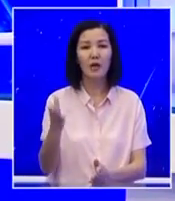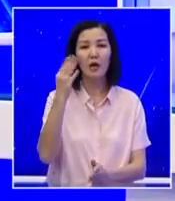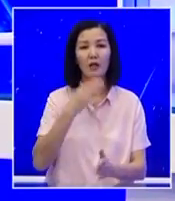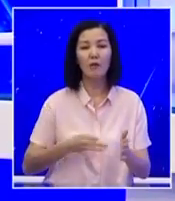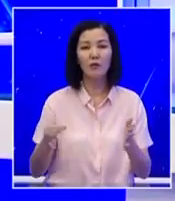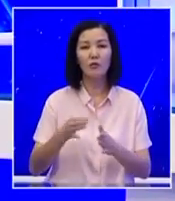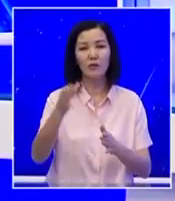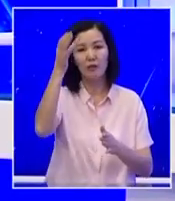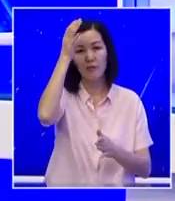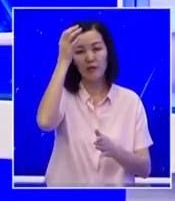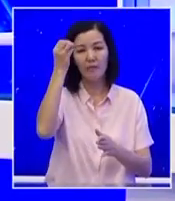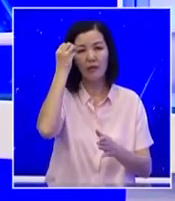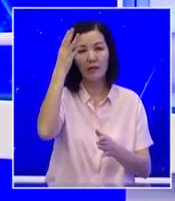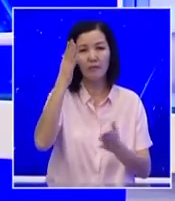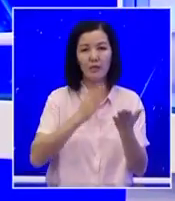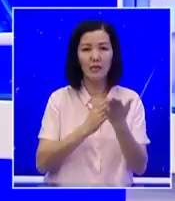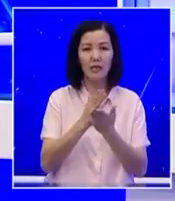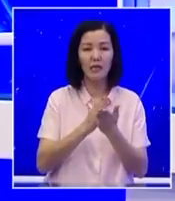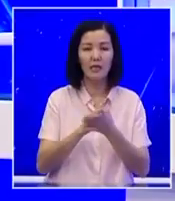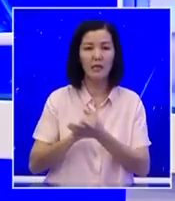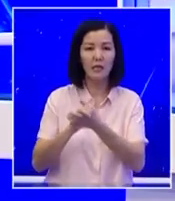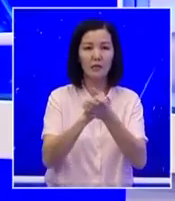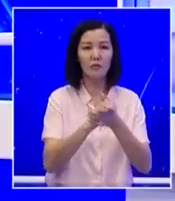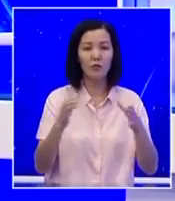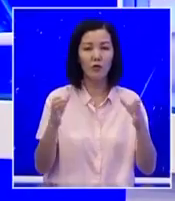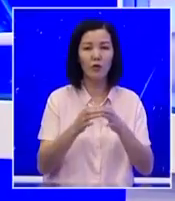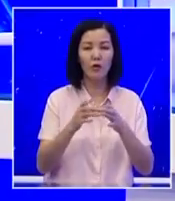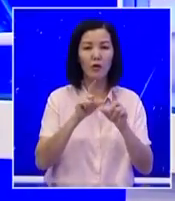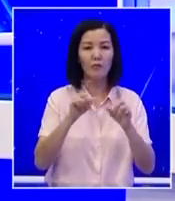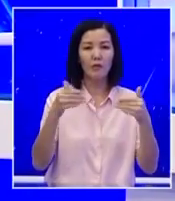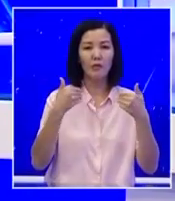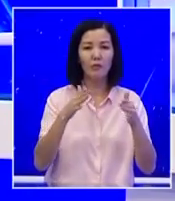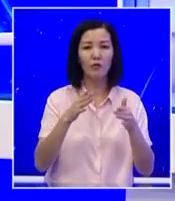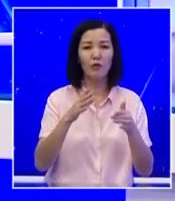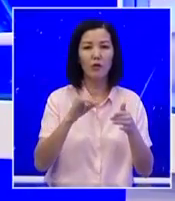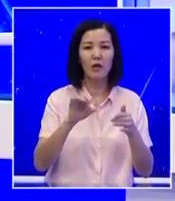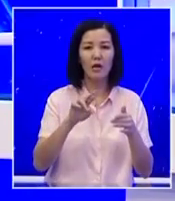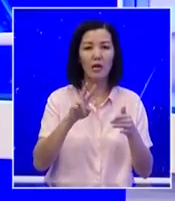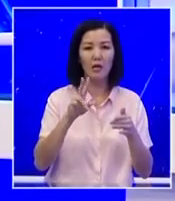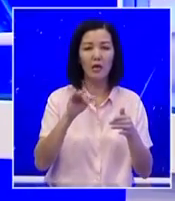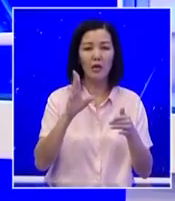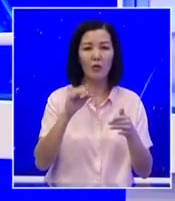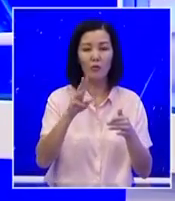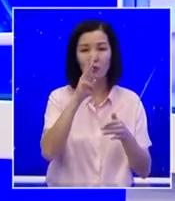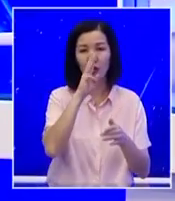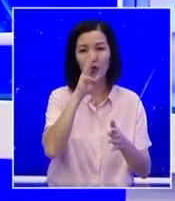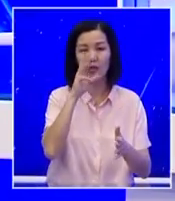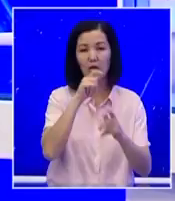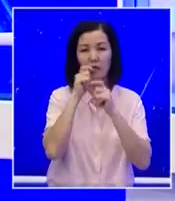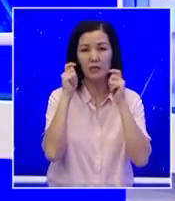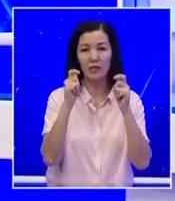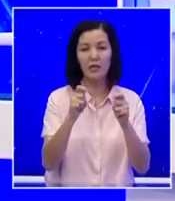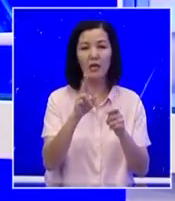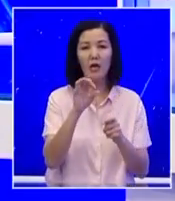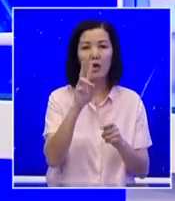Алматы облыстық білім және ғылым қызметкерлерінің кәсіподақ ұйымы мектеп түлегі Аяулы Мүшәбденге шәкіртақы сыйлады. Егер көксулық